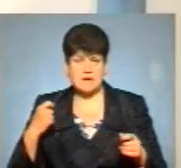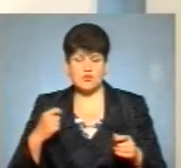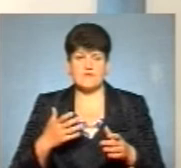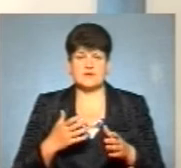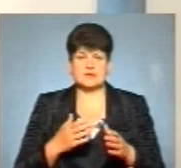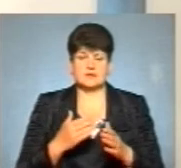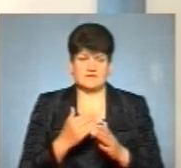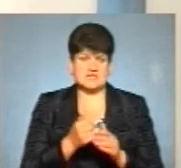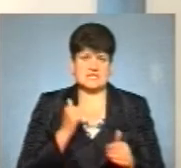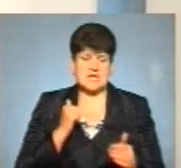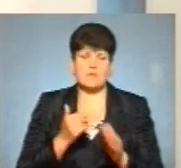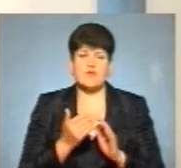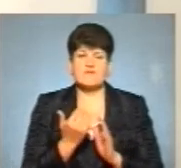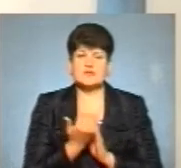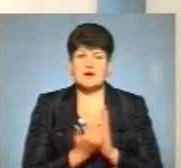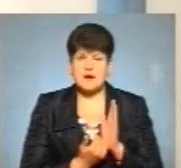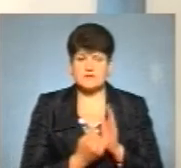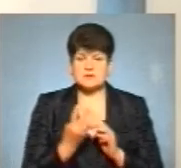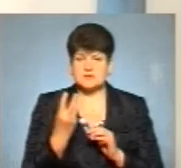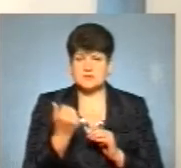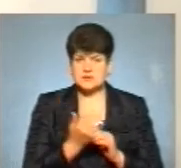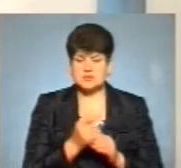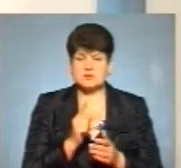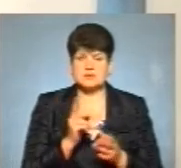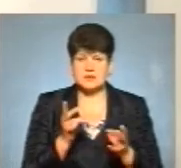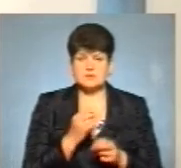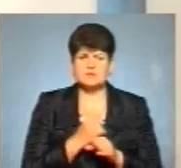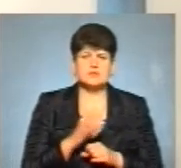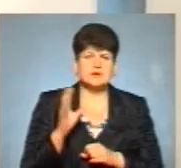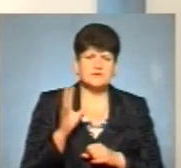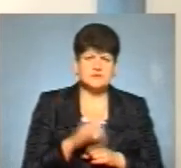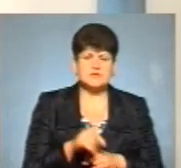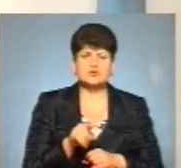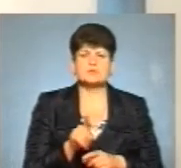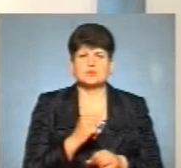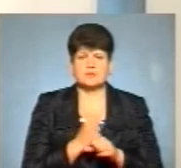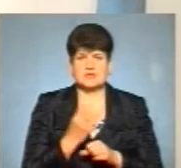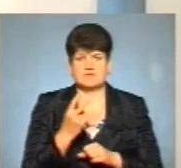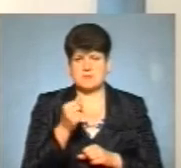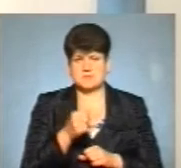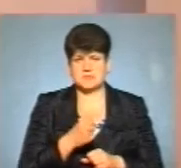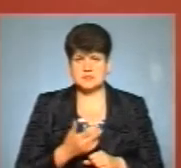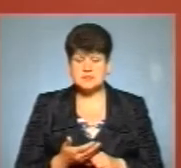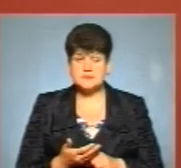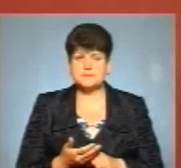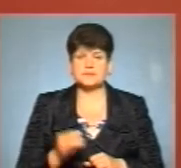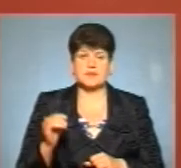ми повинні буквально за 3 тижні зробити те, що ми робили впродовж 2 місяців. І